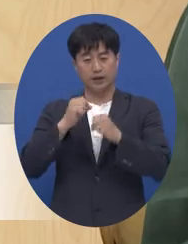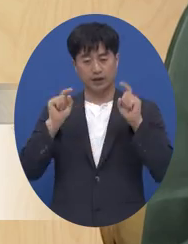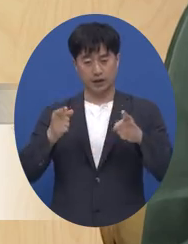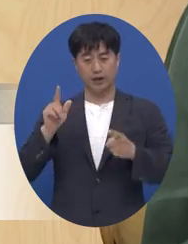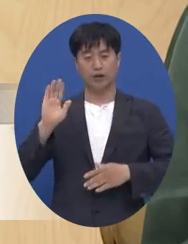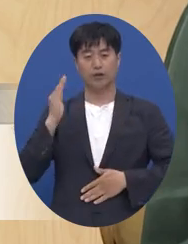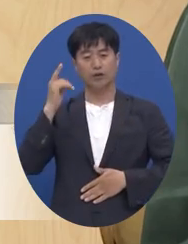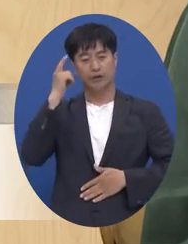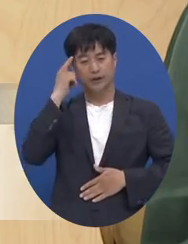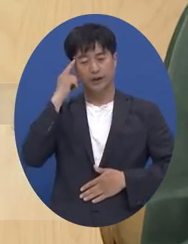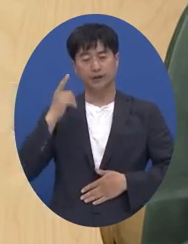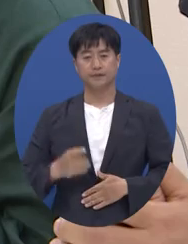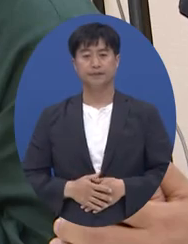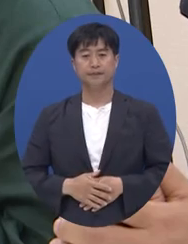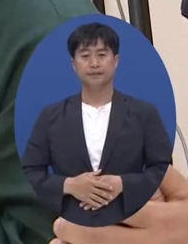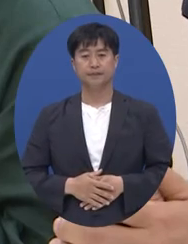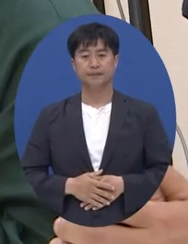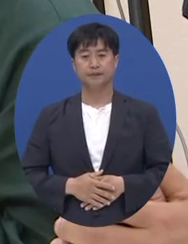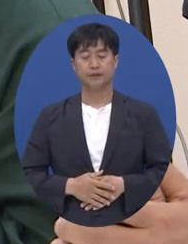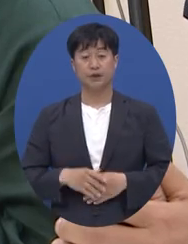그런 계기가 될 것이다.